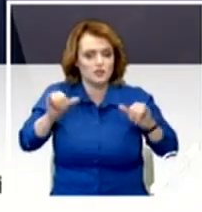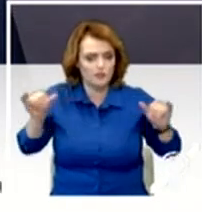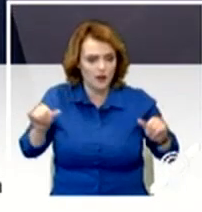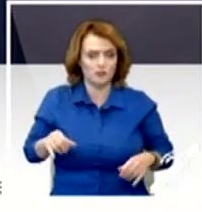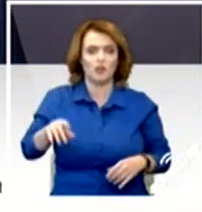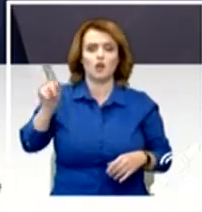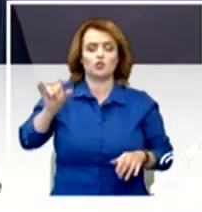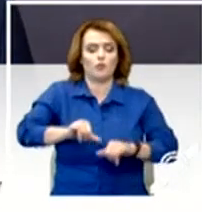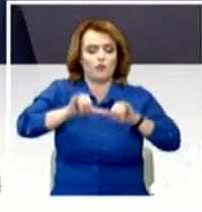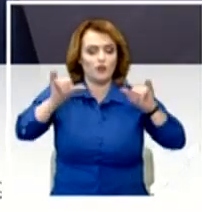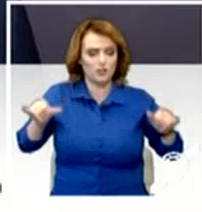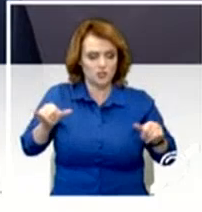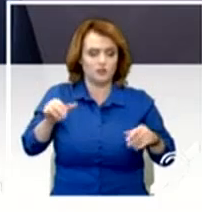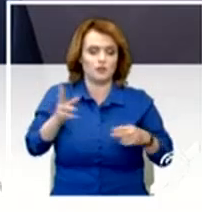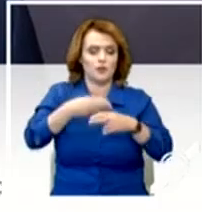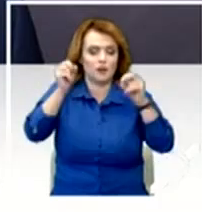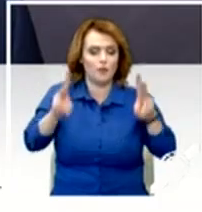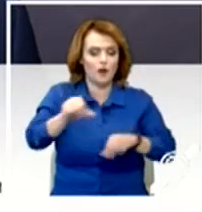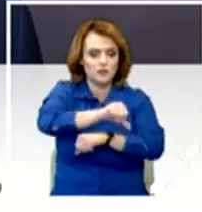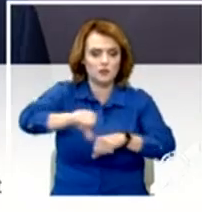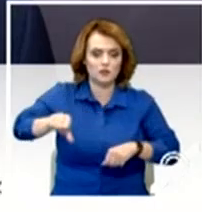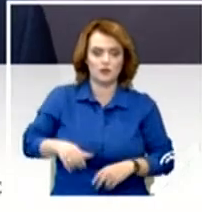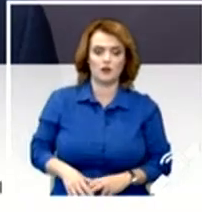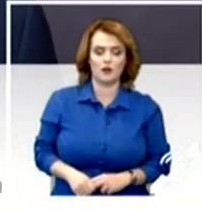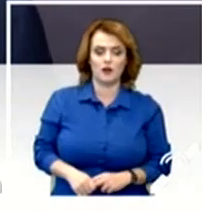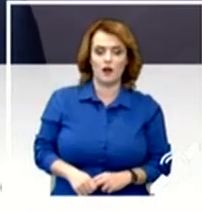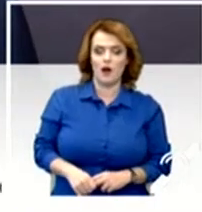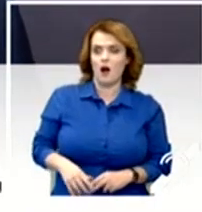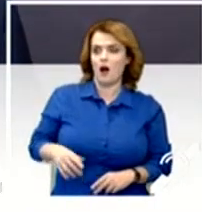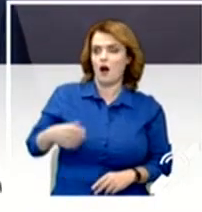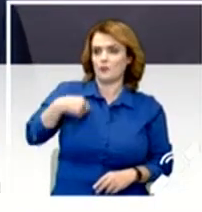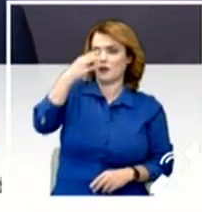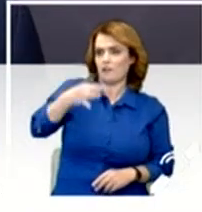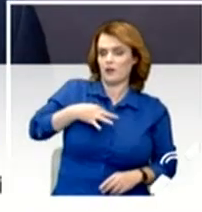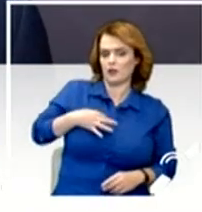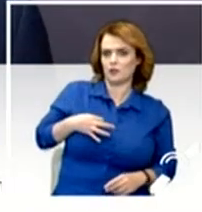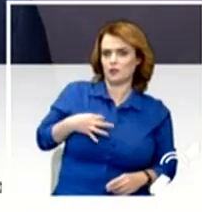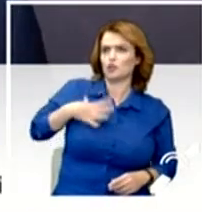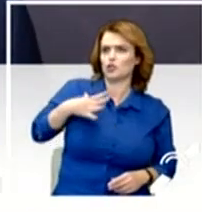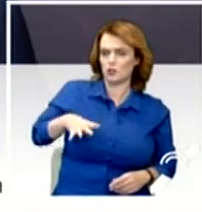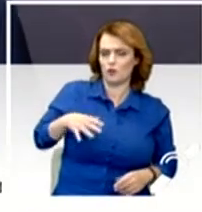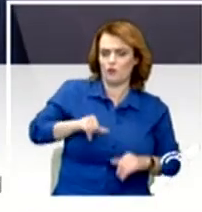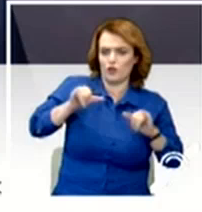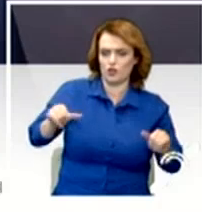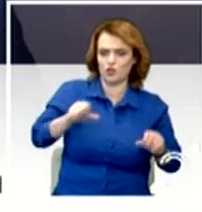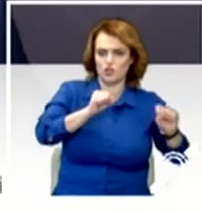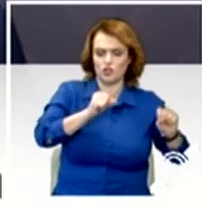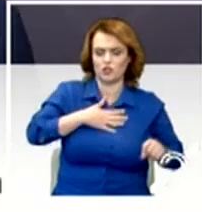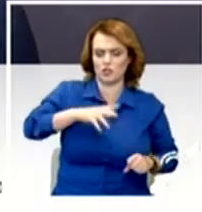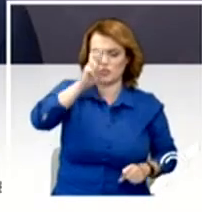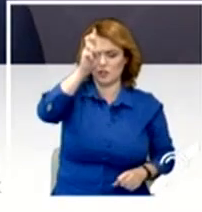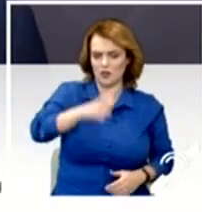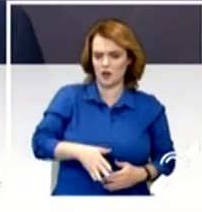consolidarea securității naționale, da? Ei ne spun, Doamne ferește, noi suntem neutri. Iată, să